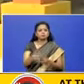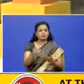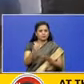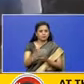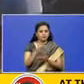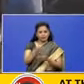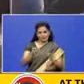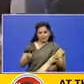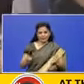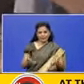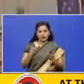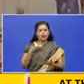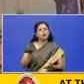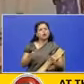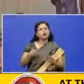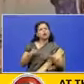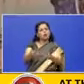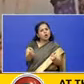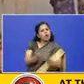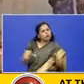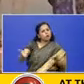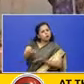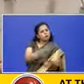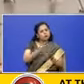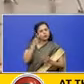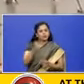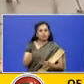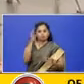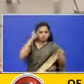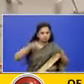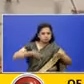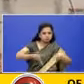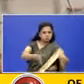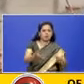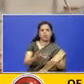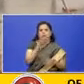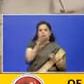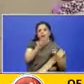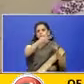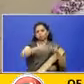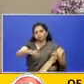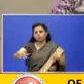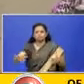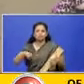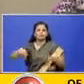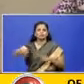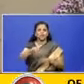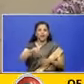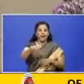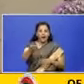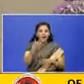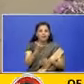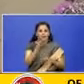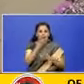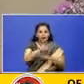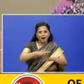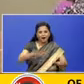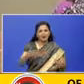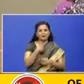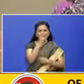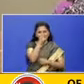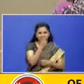पर सामुदायिक स्तर पर सड़क, नदी, घाट, पानी के विभिन्न